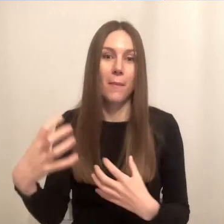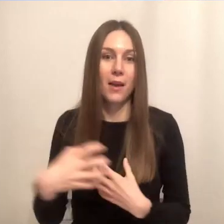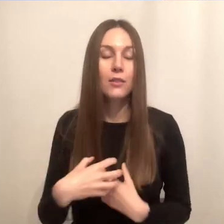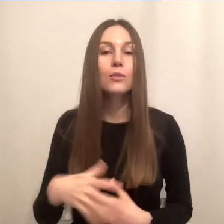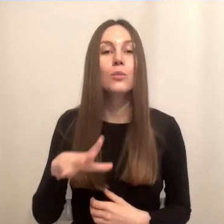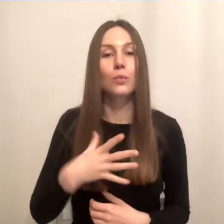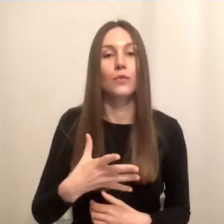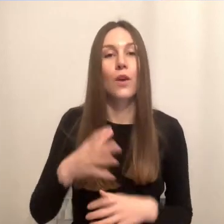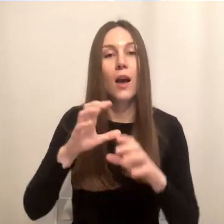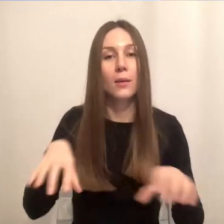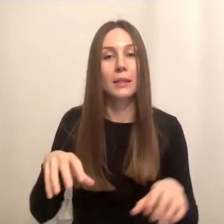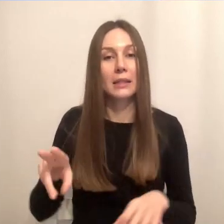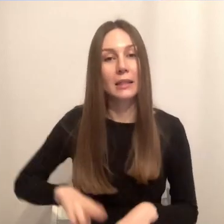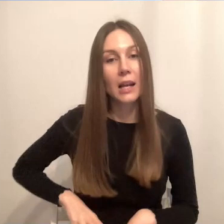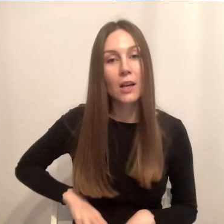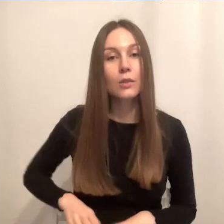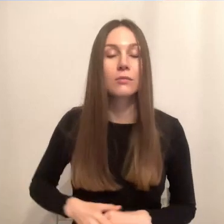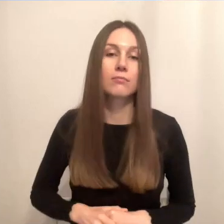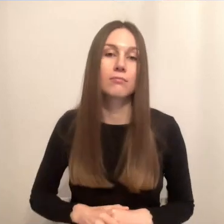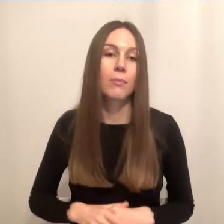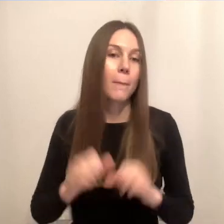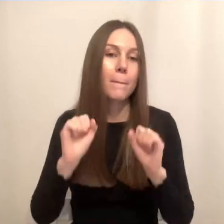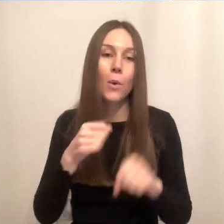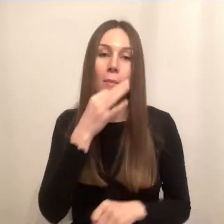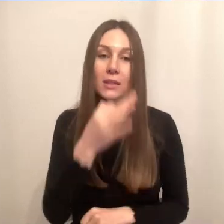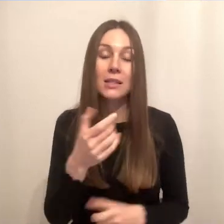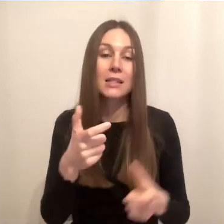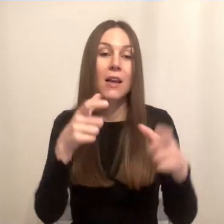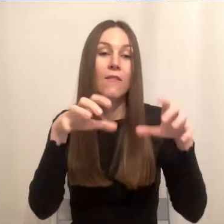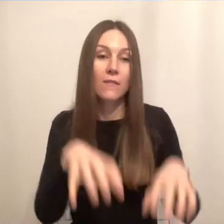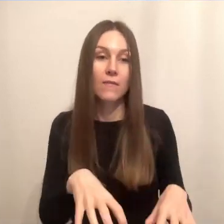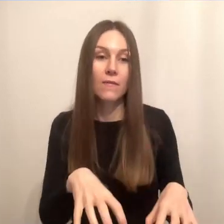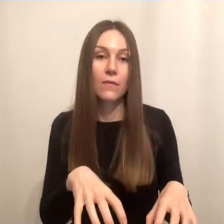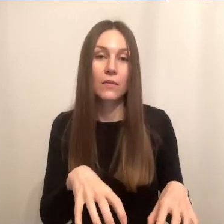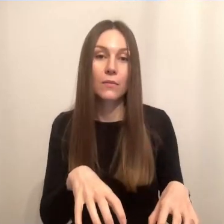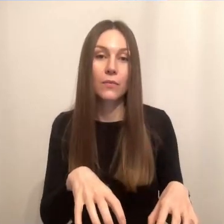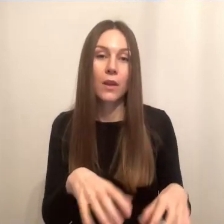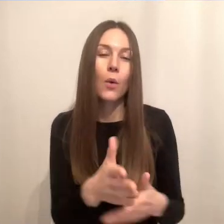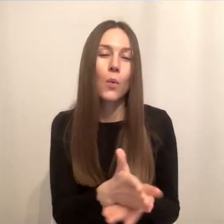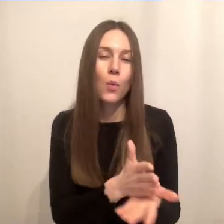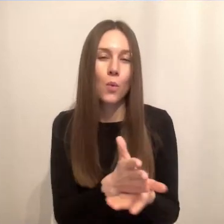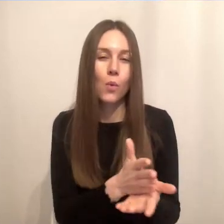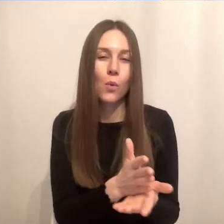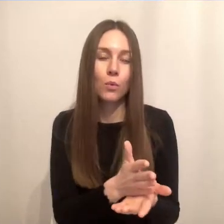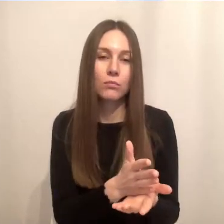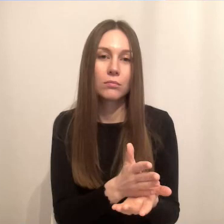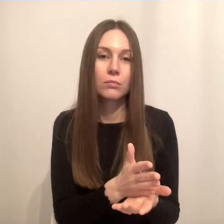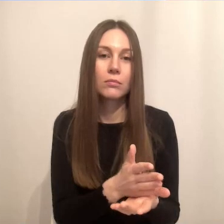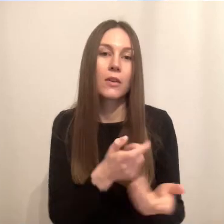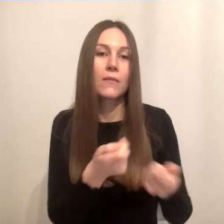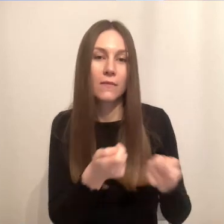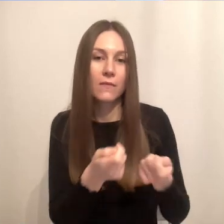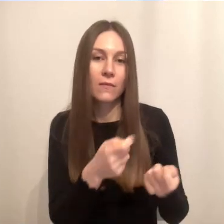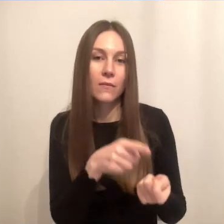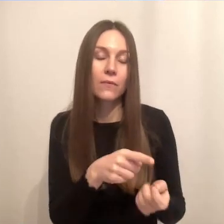administracijos direktorius, tai tikriausiai galiu drąsiai sakyti, kad savivaldoje tikriausiai turiu daugiausia patirties, konkrečiai valdyme,